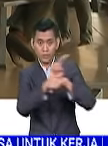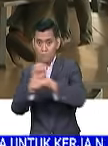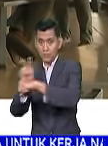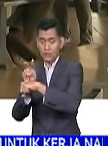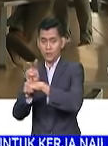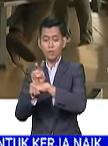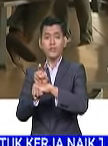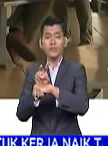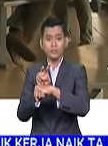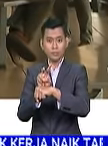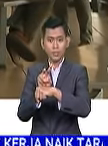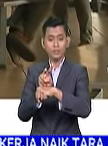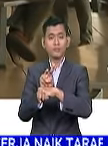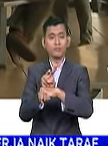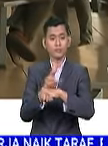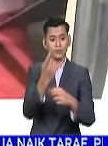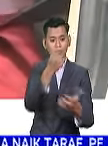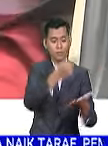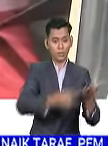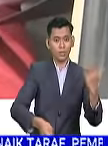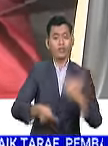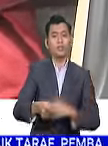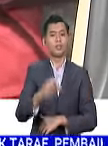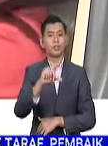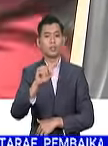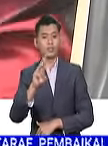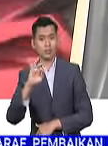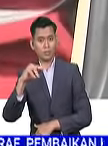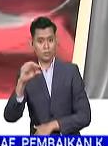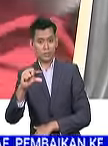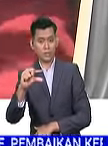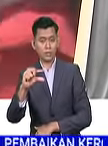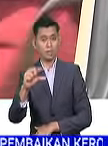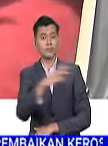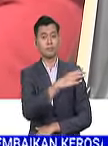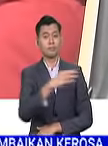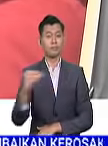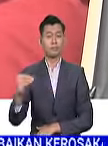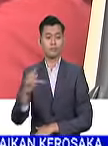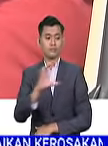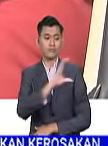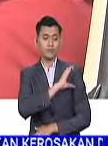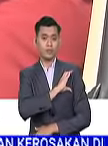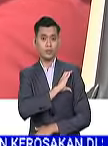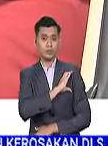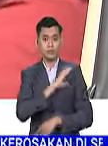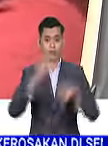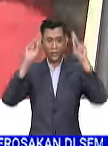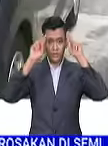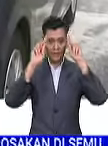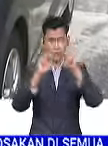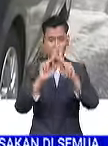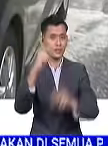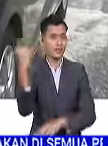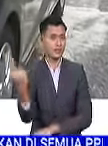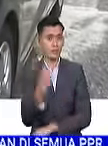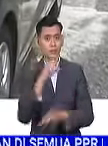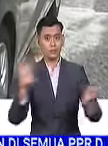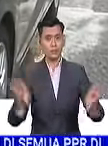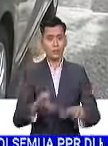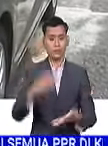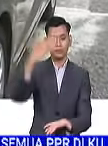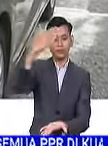Tol Gambang sebelum ke RNR Gambang ini. Dan beliau memaklumkan bahawa IPD Kuantan akan sentiasa melakukan sekatan jalan